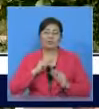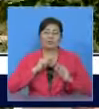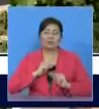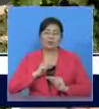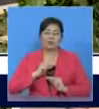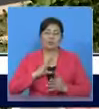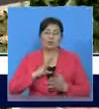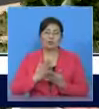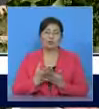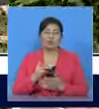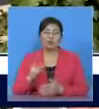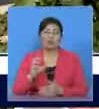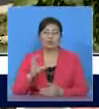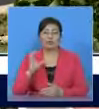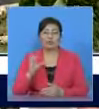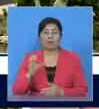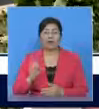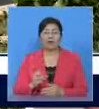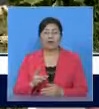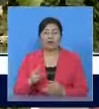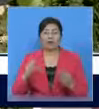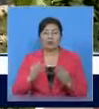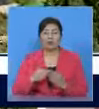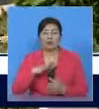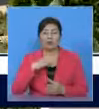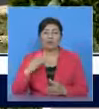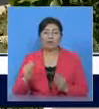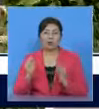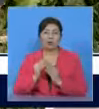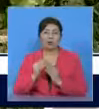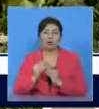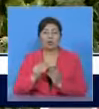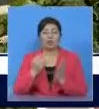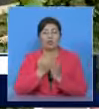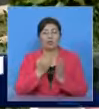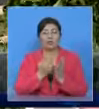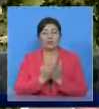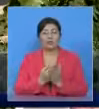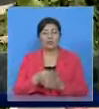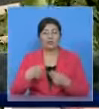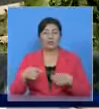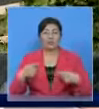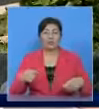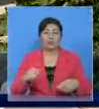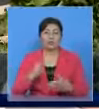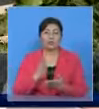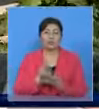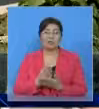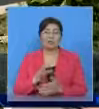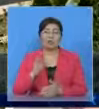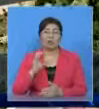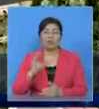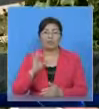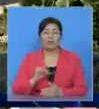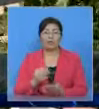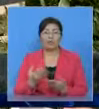қалай? КСК-ға барлық үйлер өтеді, төлемдерді сонда жасайды. Болды. Ал қазір на неде осыде бір жақсы жер